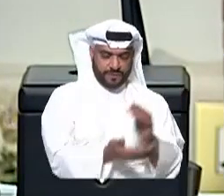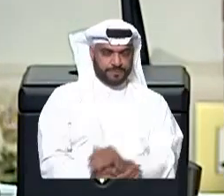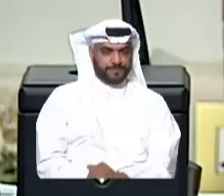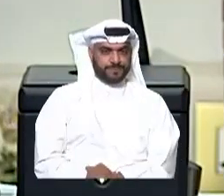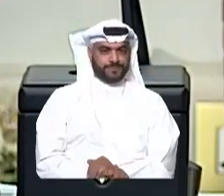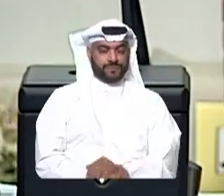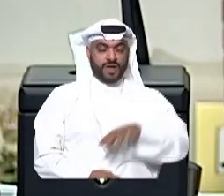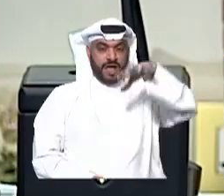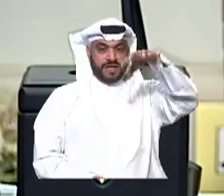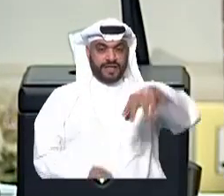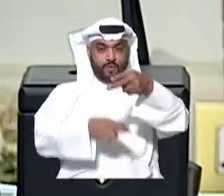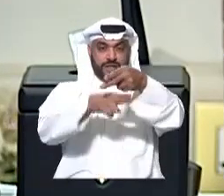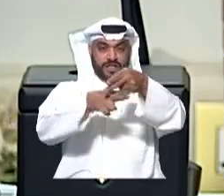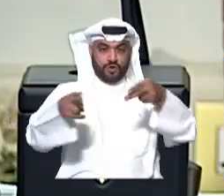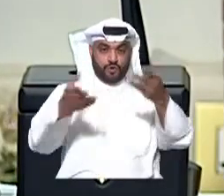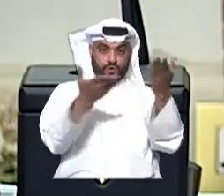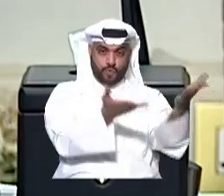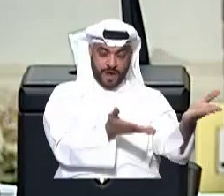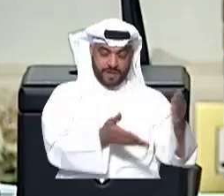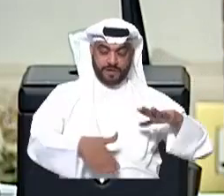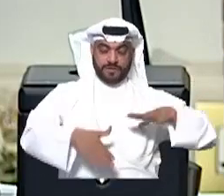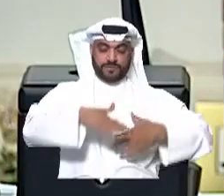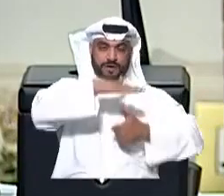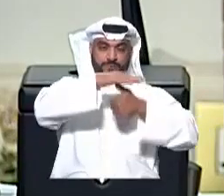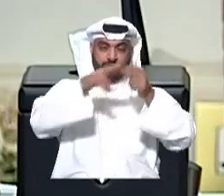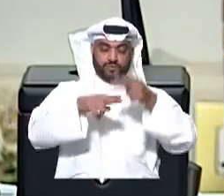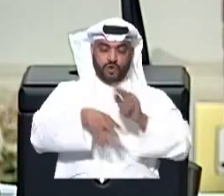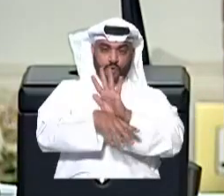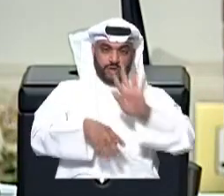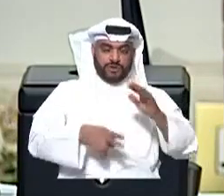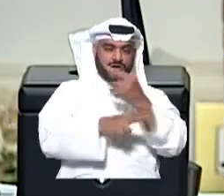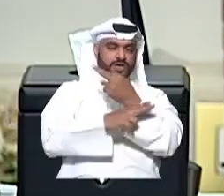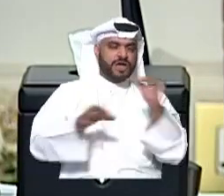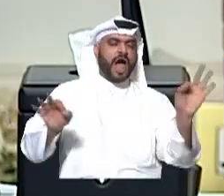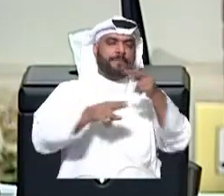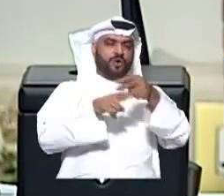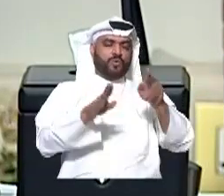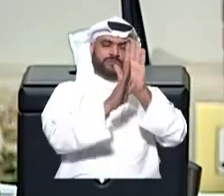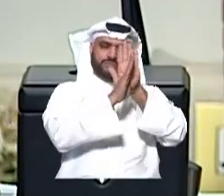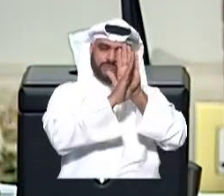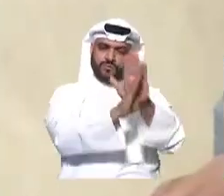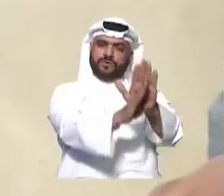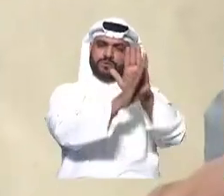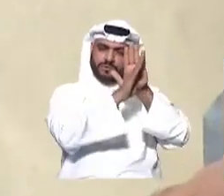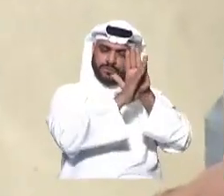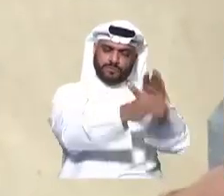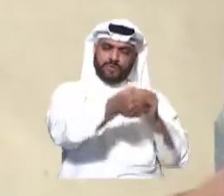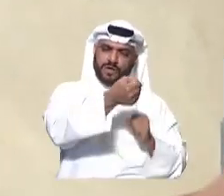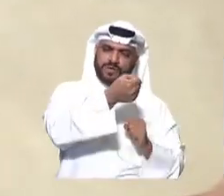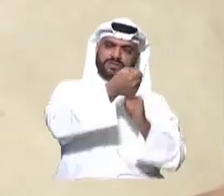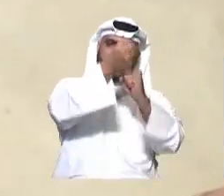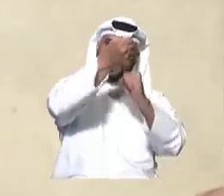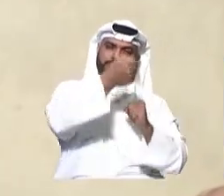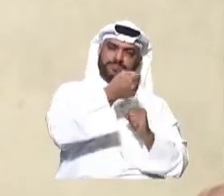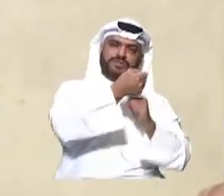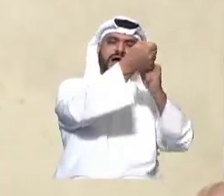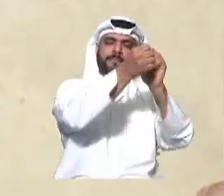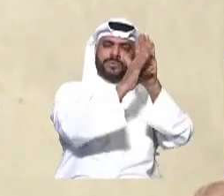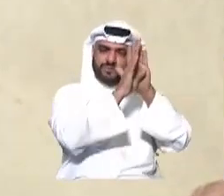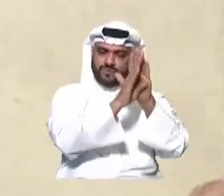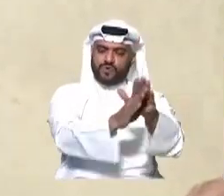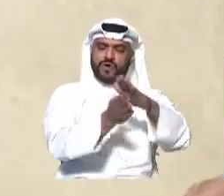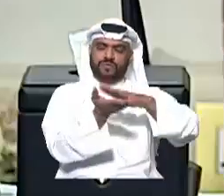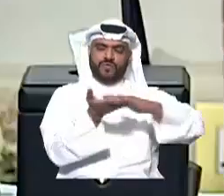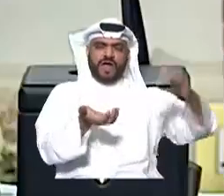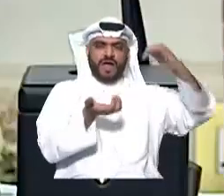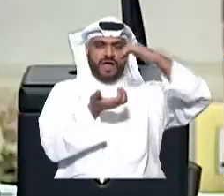إن دولة الكويت قيادة وشعبا لا تدعم الجهود المستحقة للتحالف